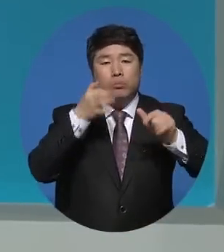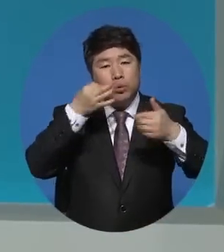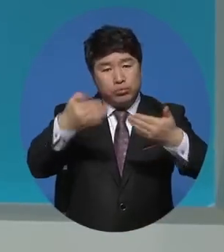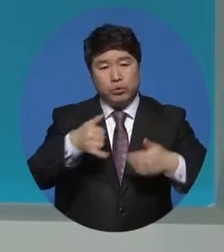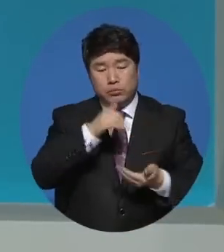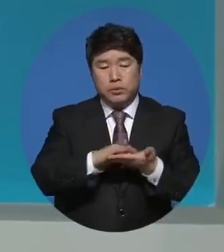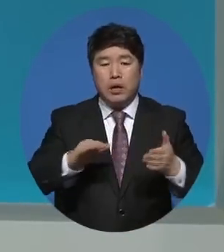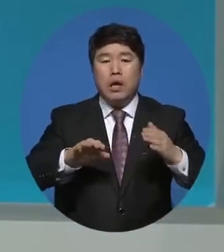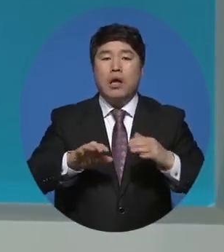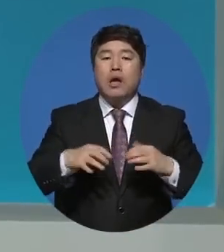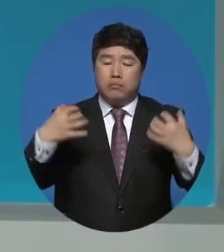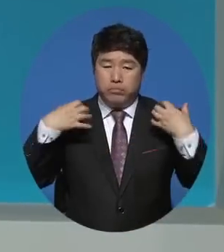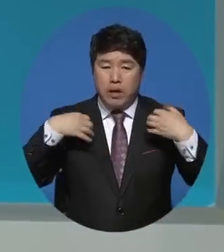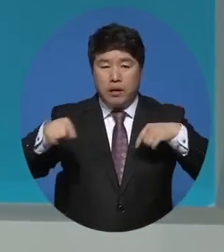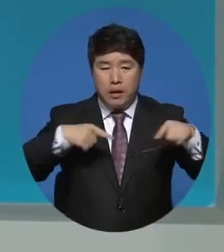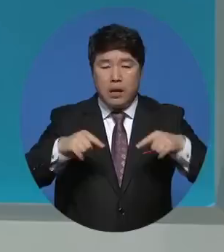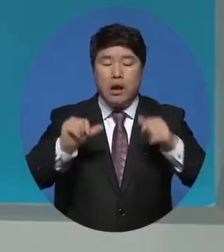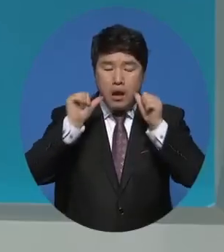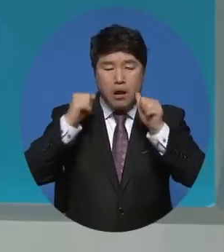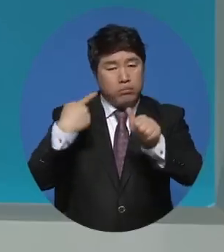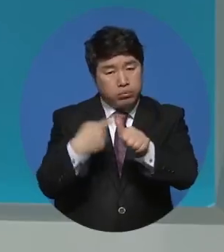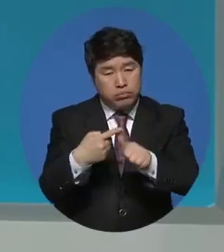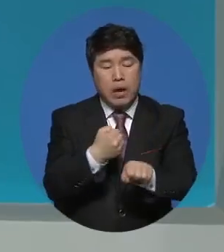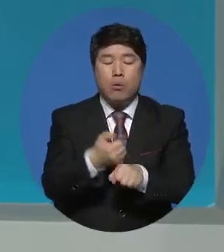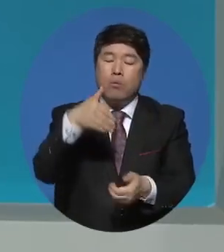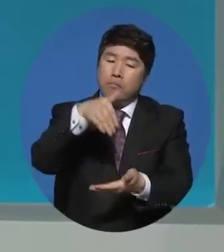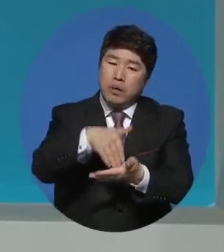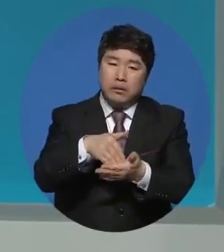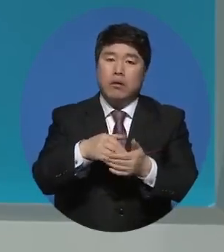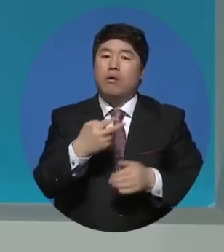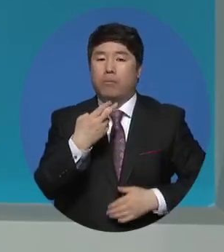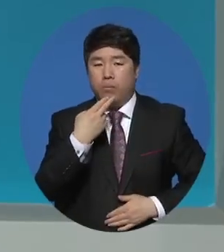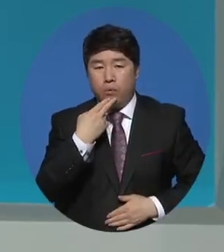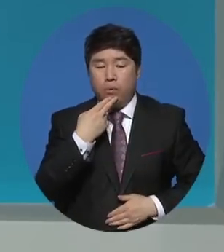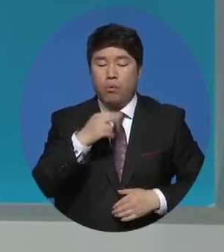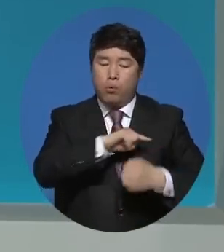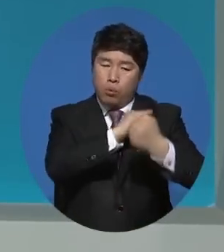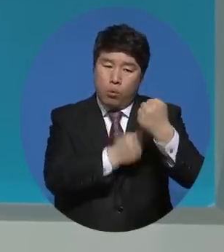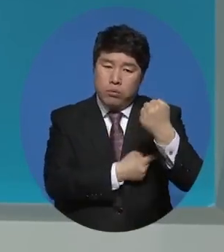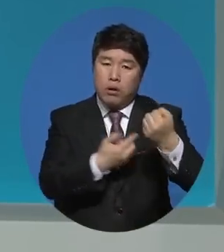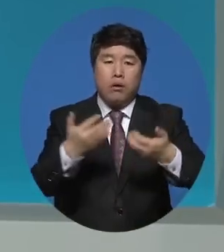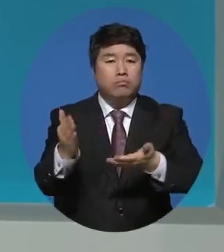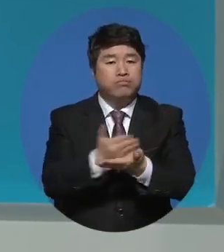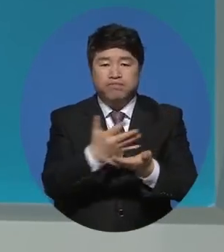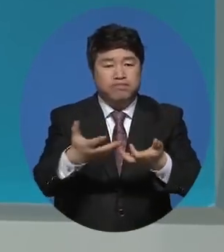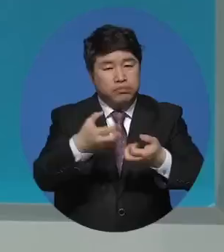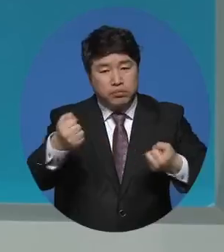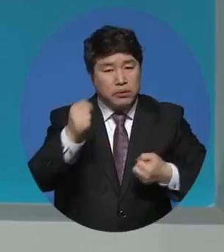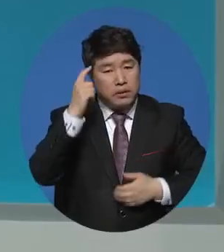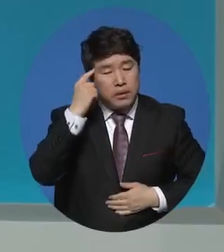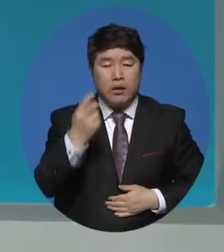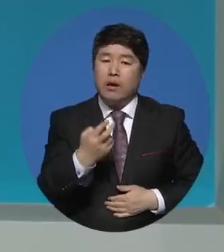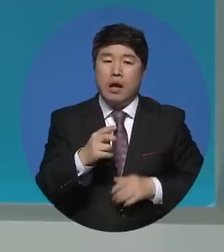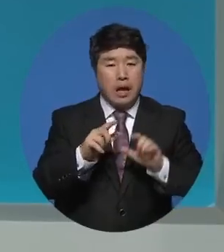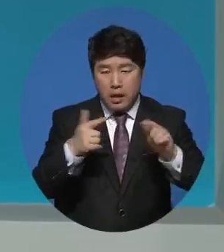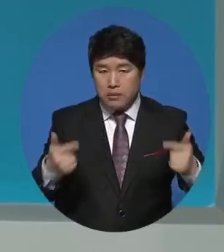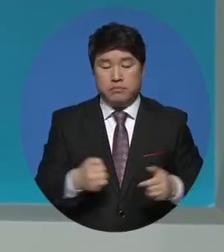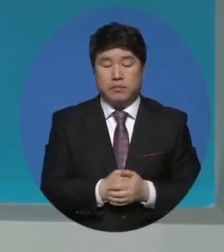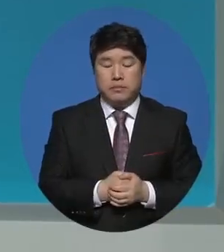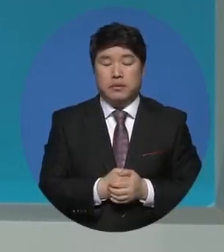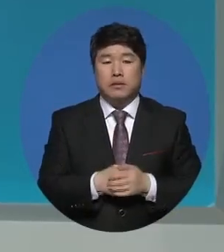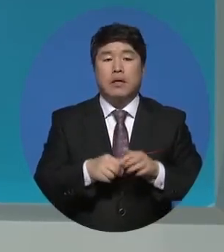국정농단 해놓고 반성하지 않고 또 권력을 나누려 하지 않았습니다 지금